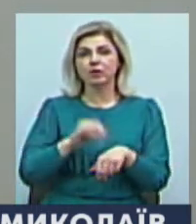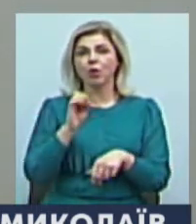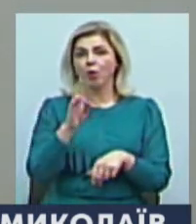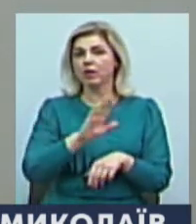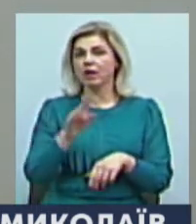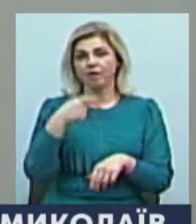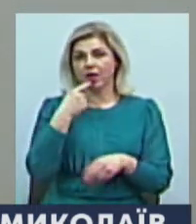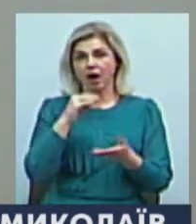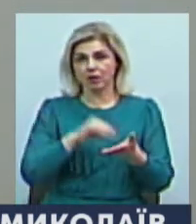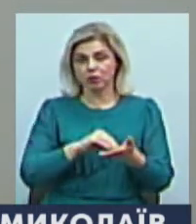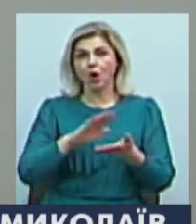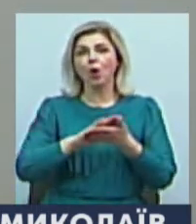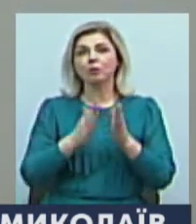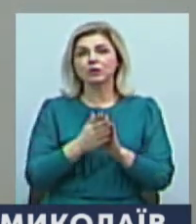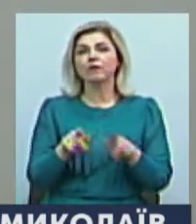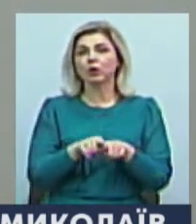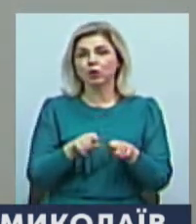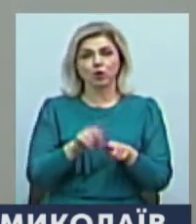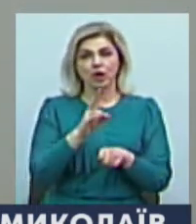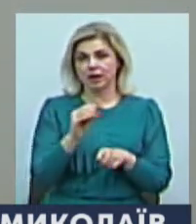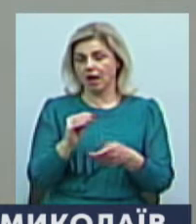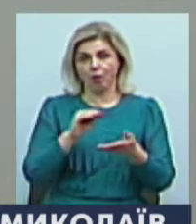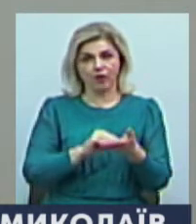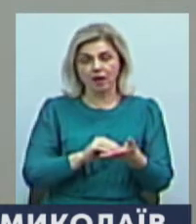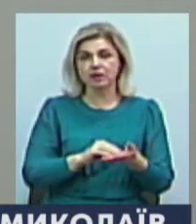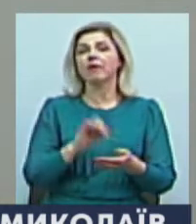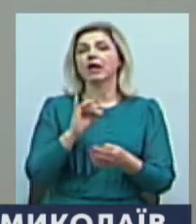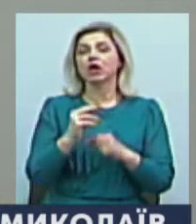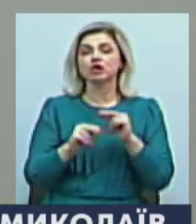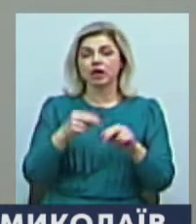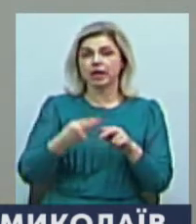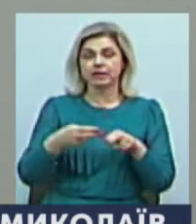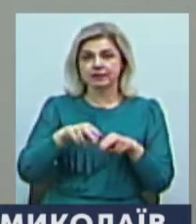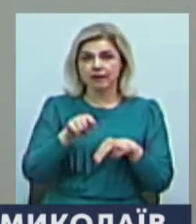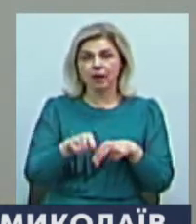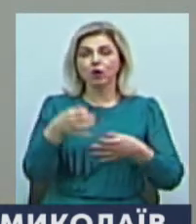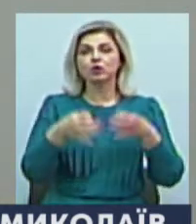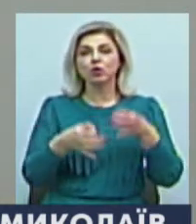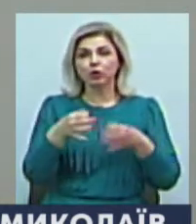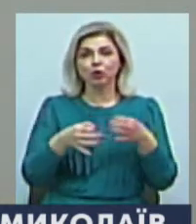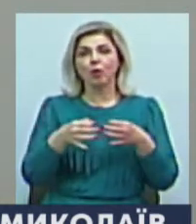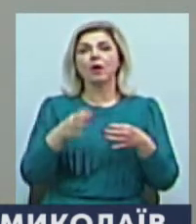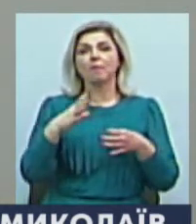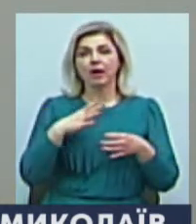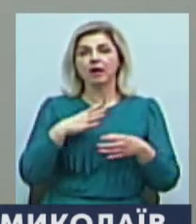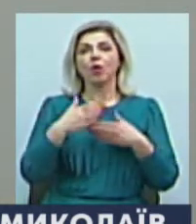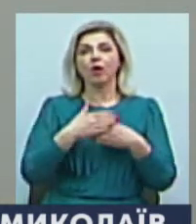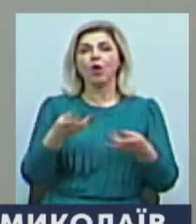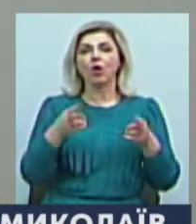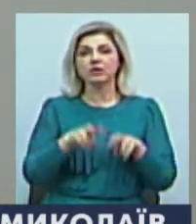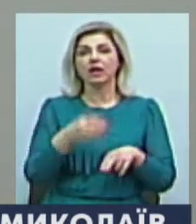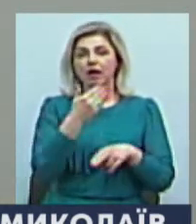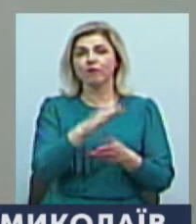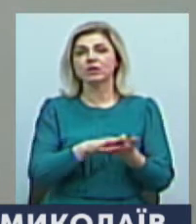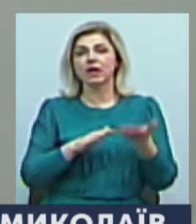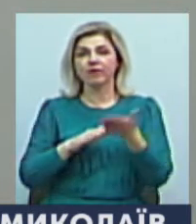вказує. Обставин він теж не вказує. Саме через це судом ухвалювалось про залишення його заяви без